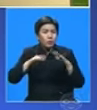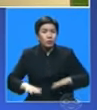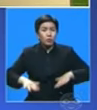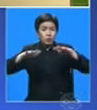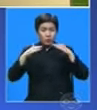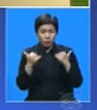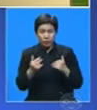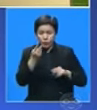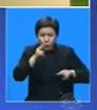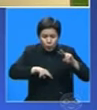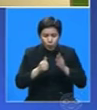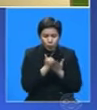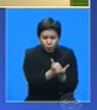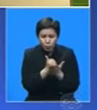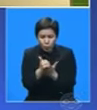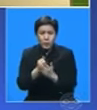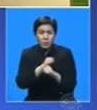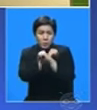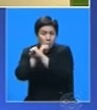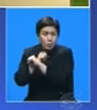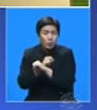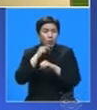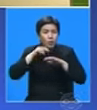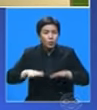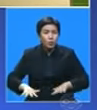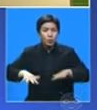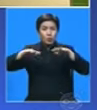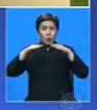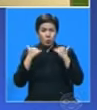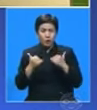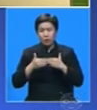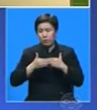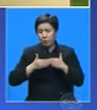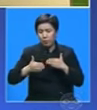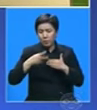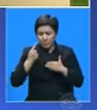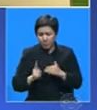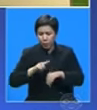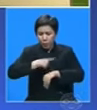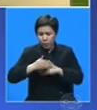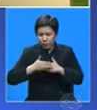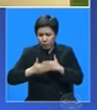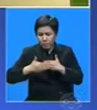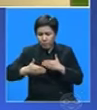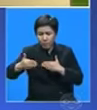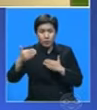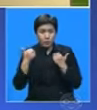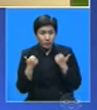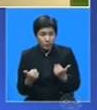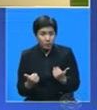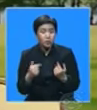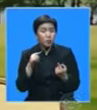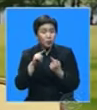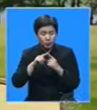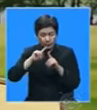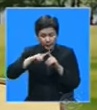การณ์รวมทั้งการเตรียมการรับมือสถานการณ์น้ำที่จะเกิดขึ้นต่อไปเป็นระยะนะครับอย่างไรก็ตามใน